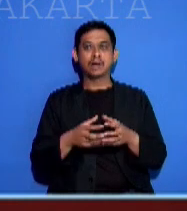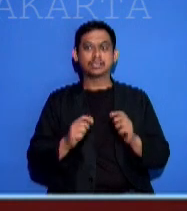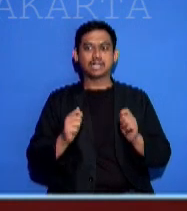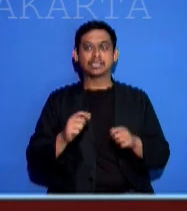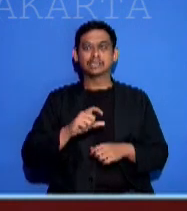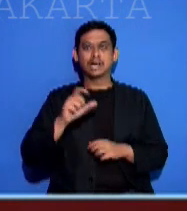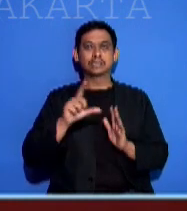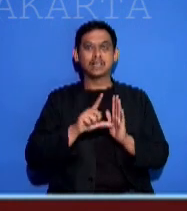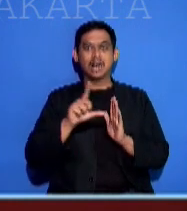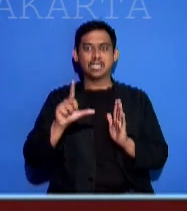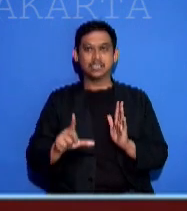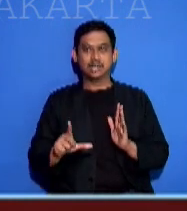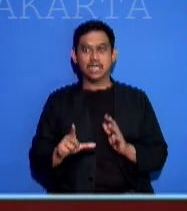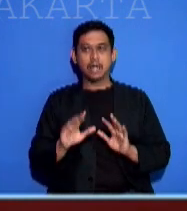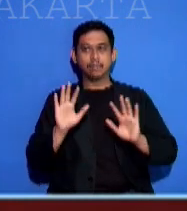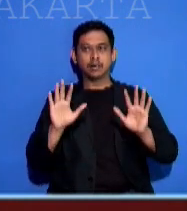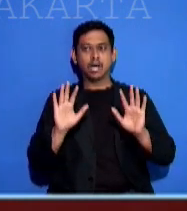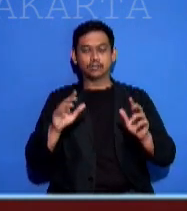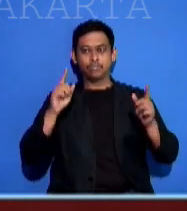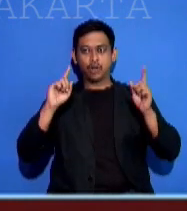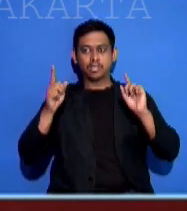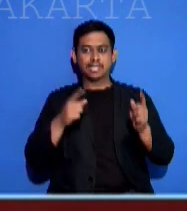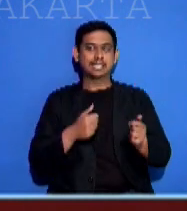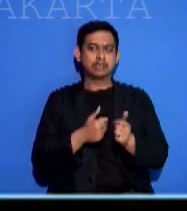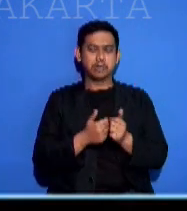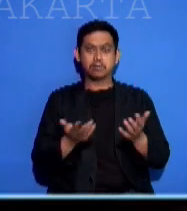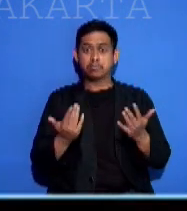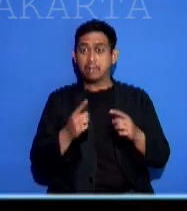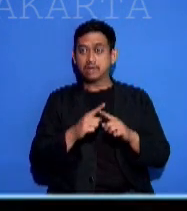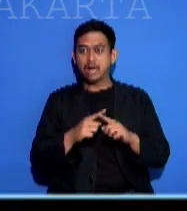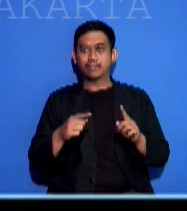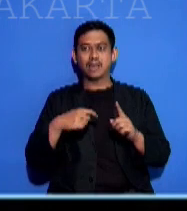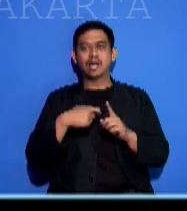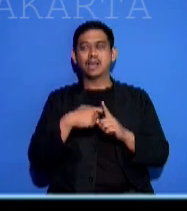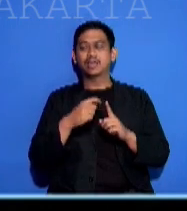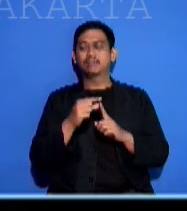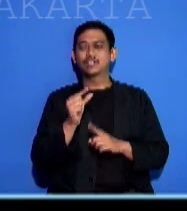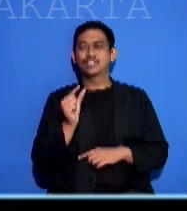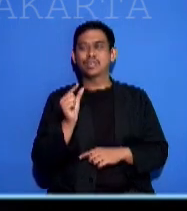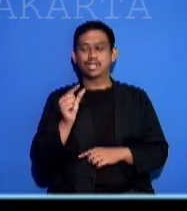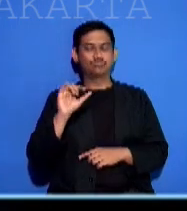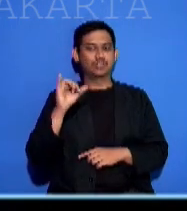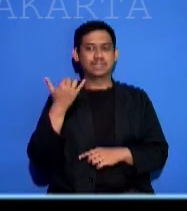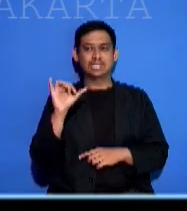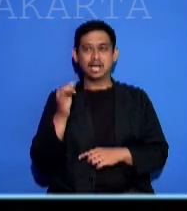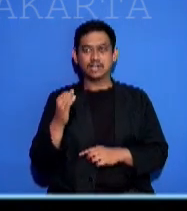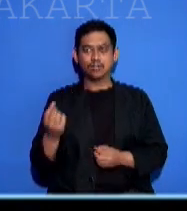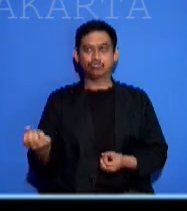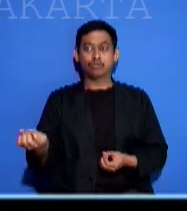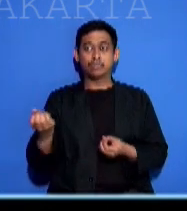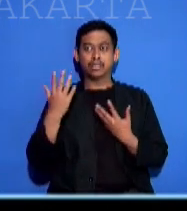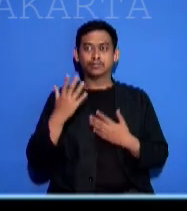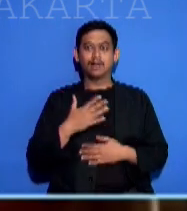salah satu partai politik. Namun, setelah pengumuman KPU DIY, ia dinyatakan tidak masuk sebagai anggota